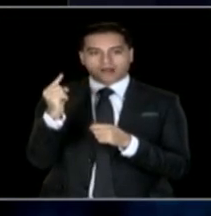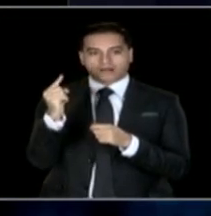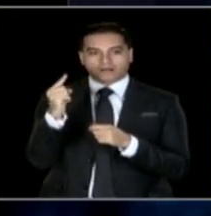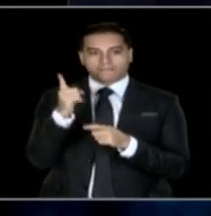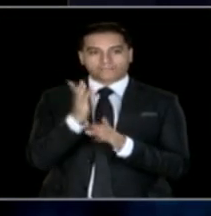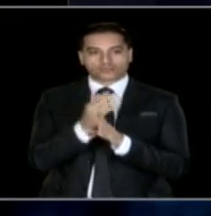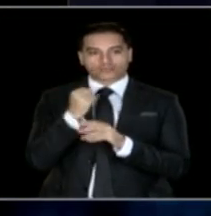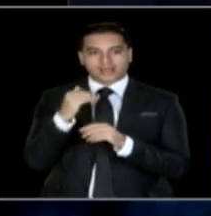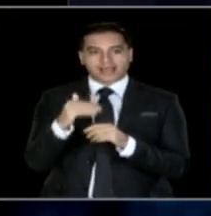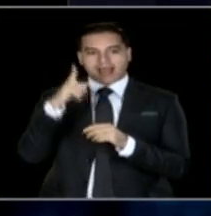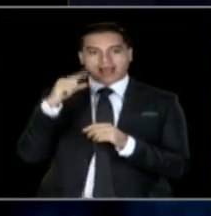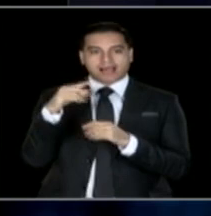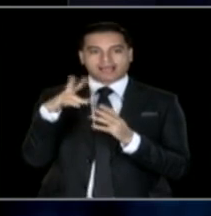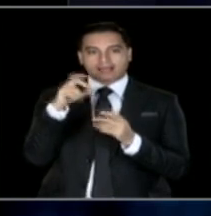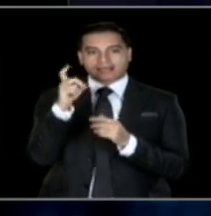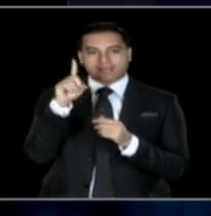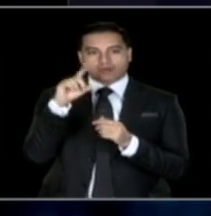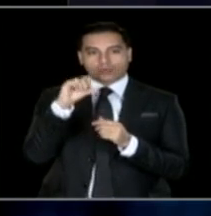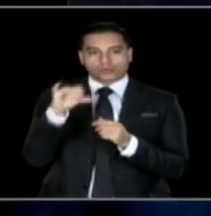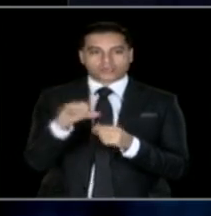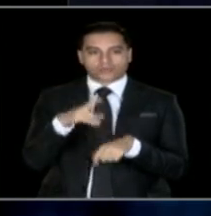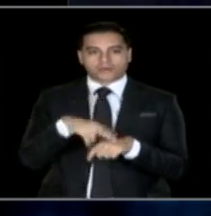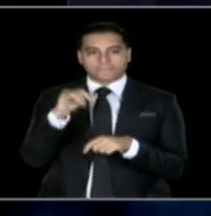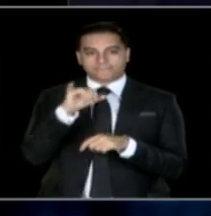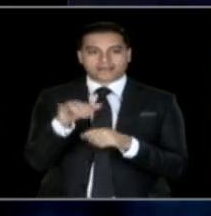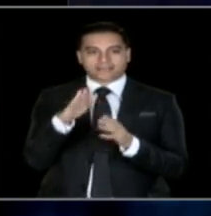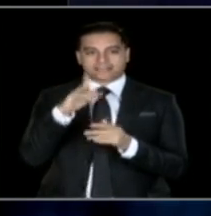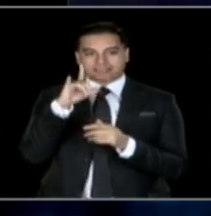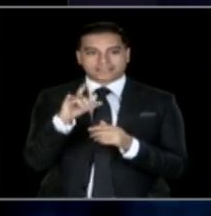بطولة خالد النبوي، مي سليم وسامي العدل.